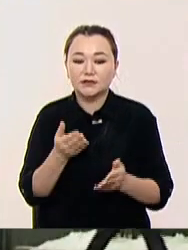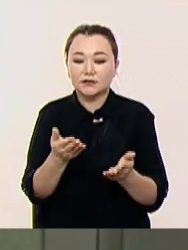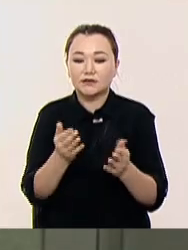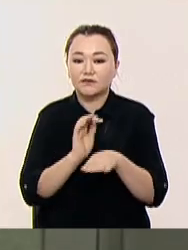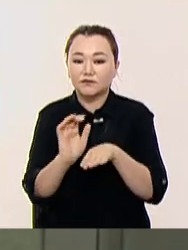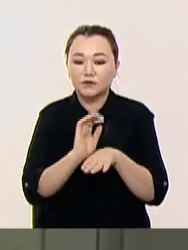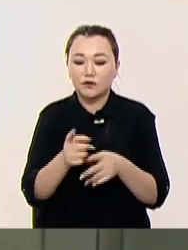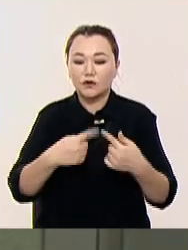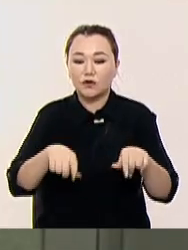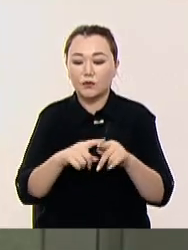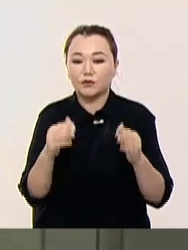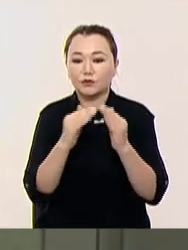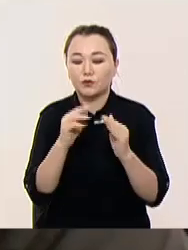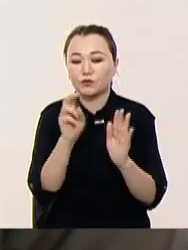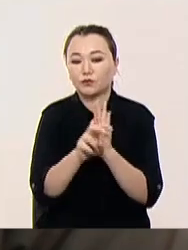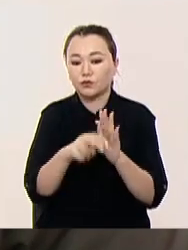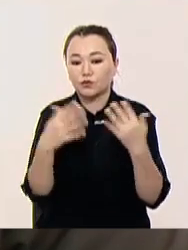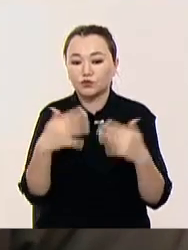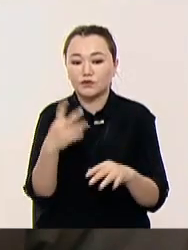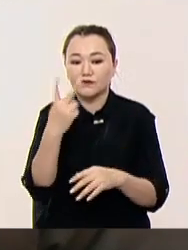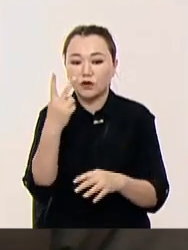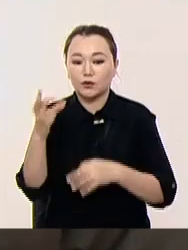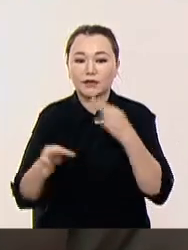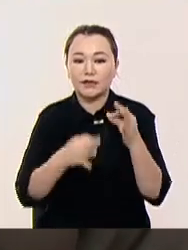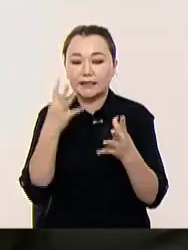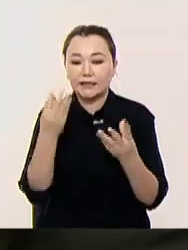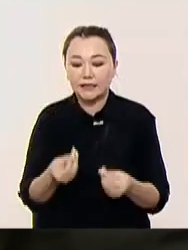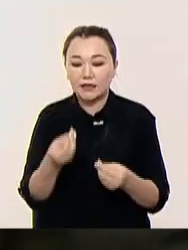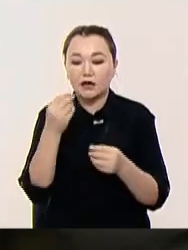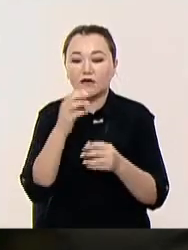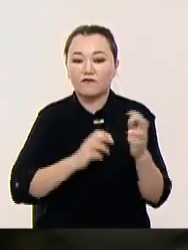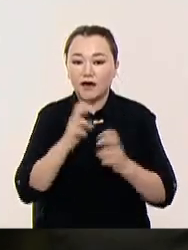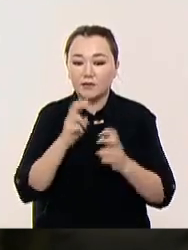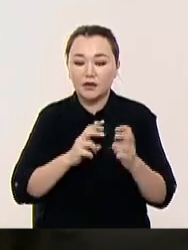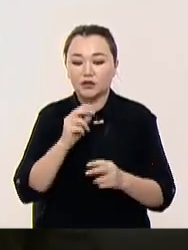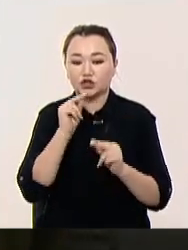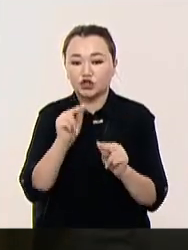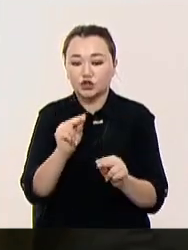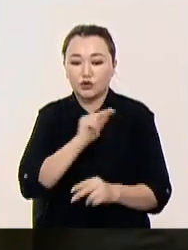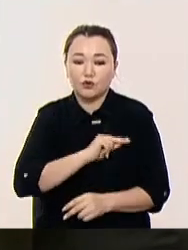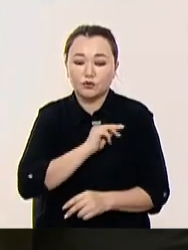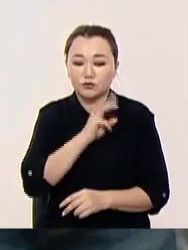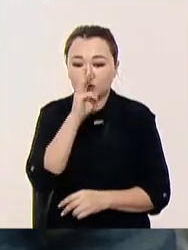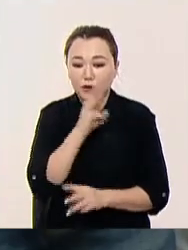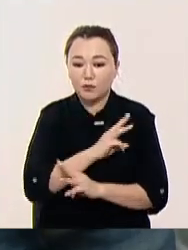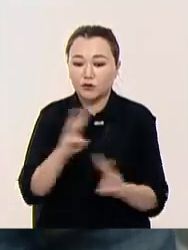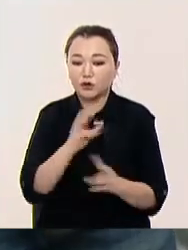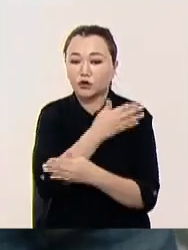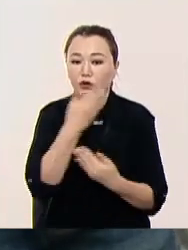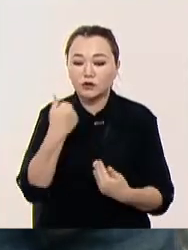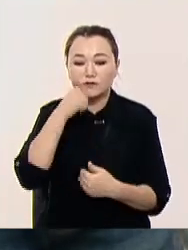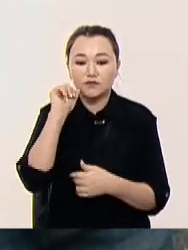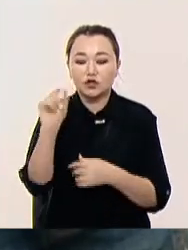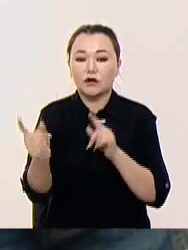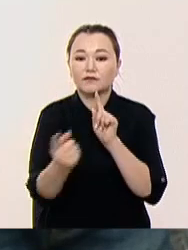шығаратын компанияның есігін торауылдап жүргеніне бүгін 2-ші күн. Айтуларынша фабрика адал еңбектерінің ақысын бермей отыр. Кеше бізге шықты